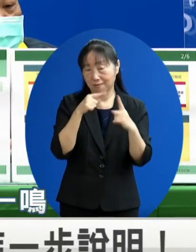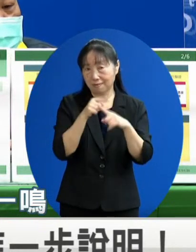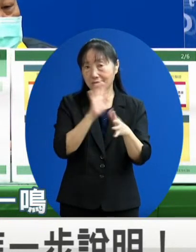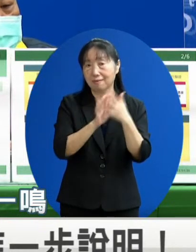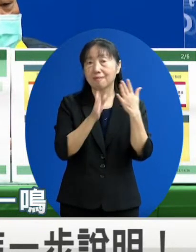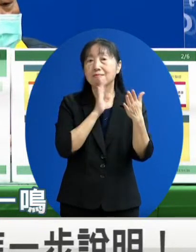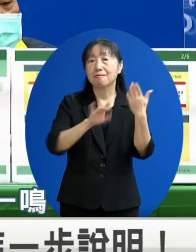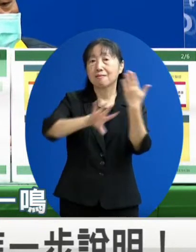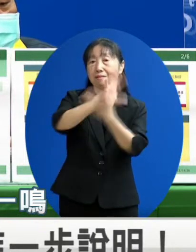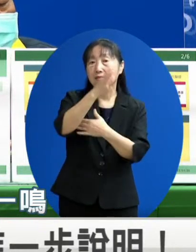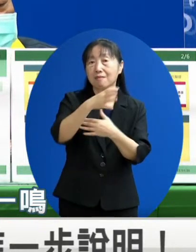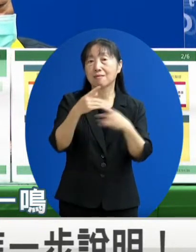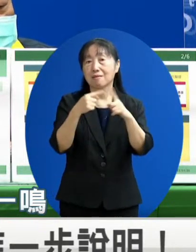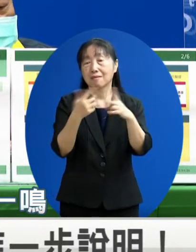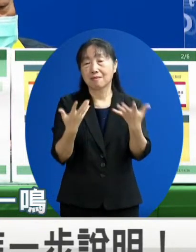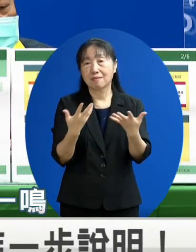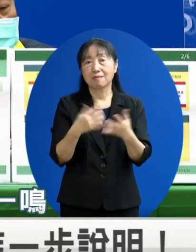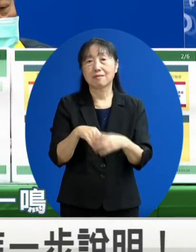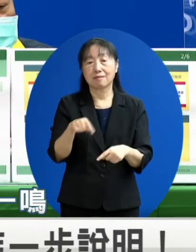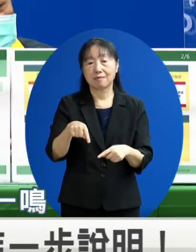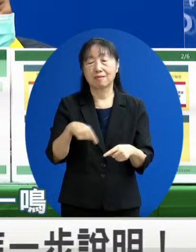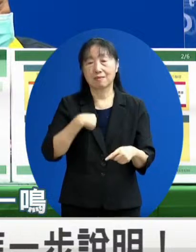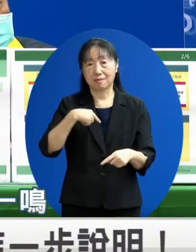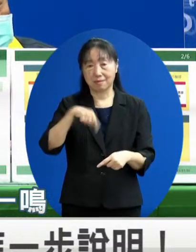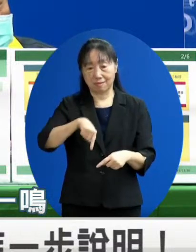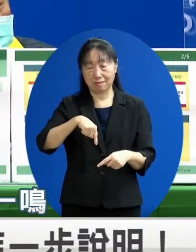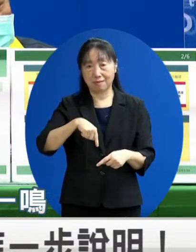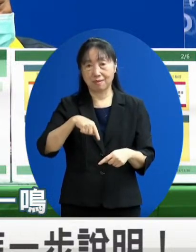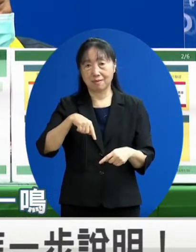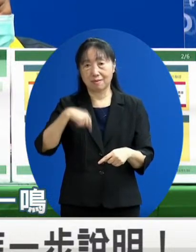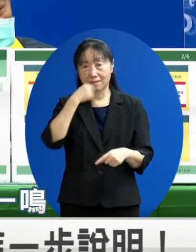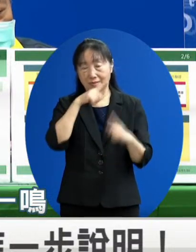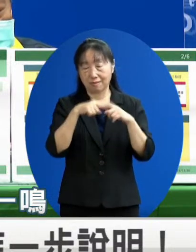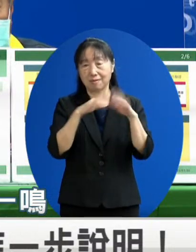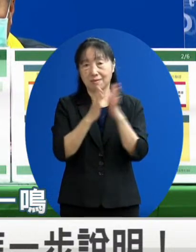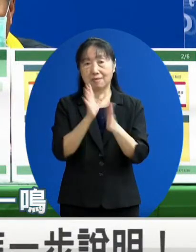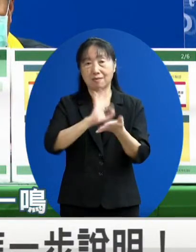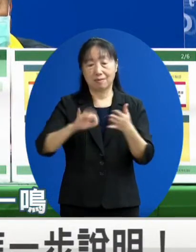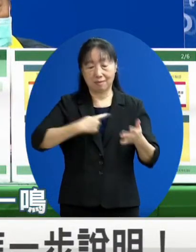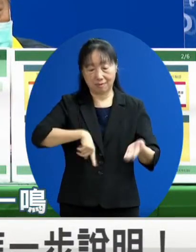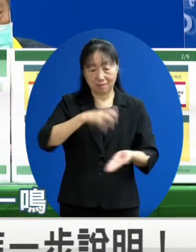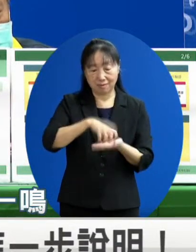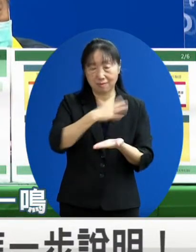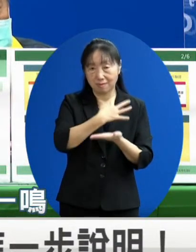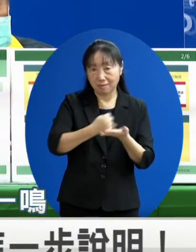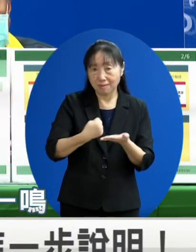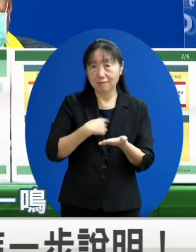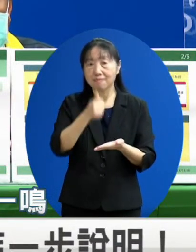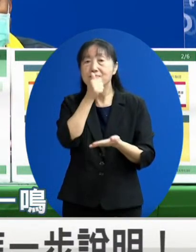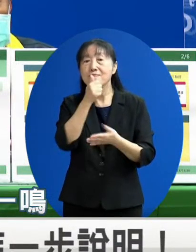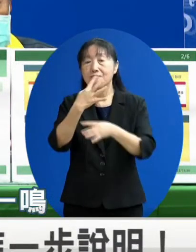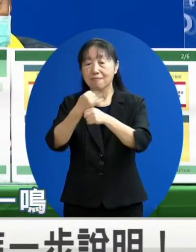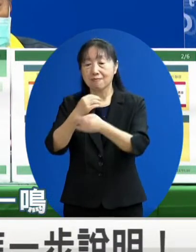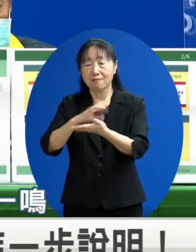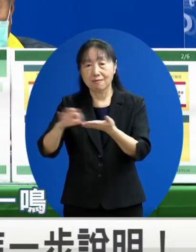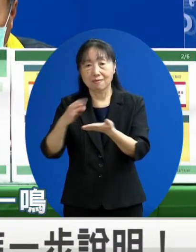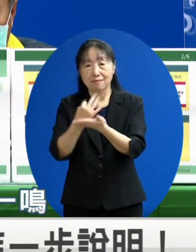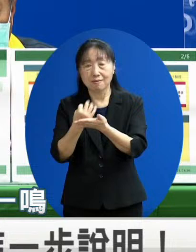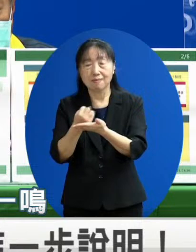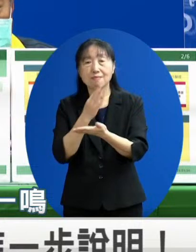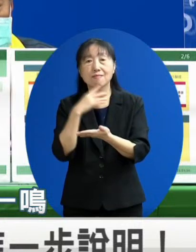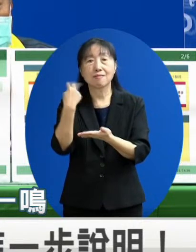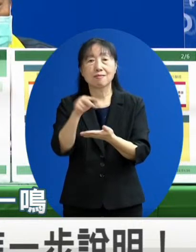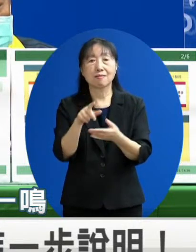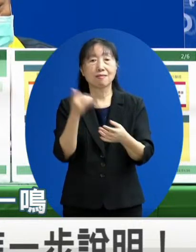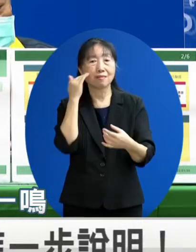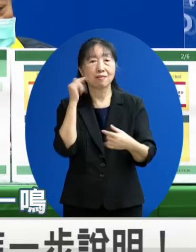人口。那国人的话是用身份证号码、健保卡号加户号，或是用 FIDO， 或是在有读